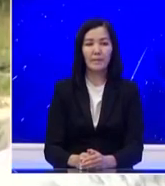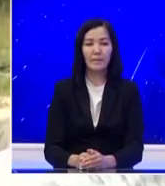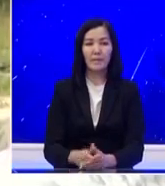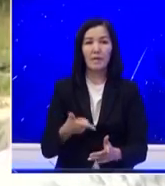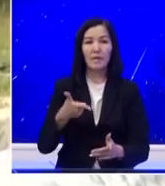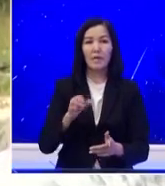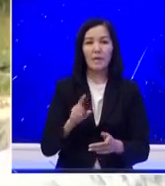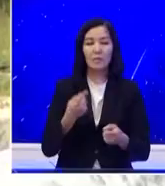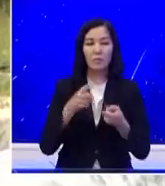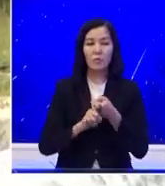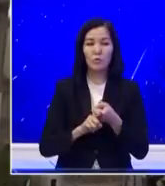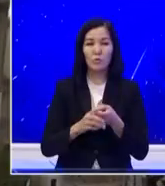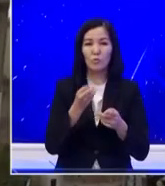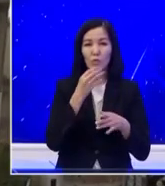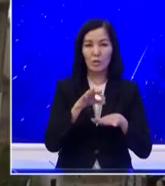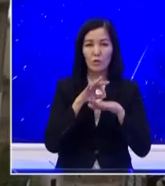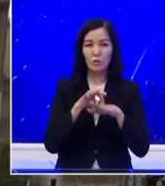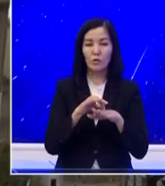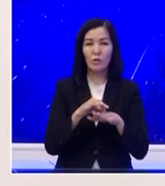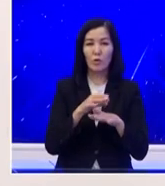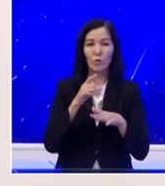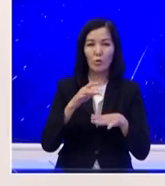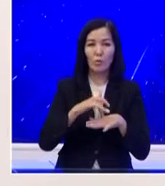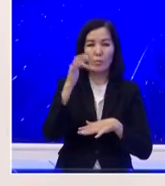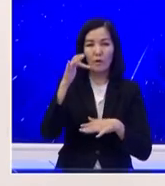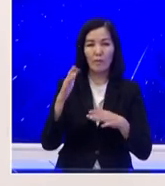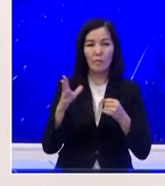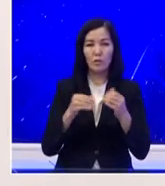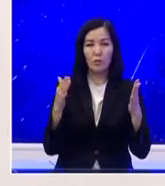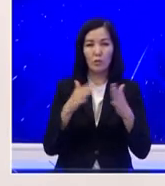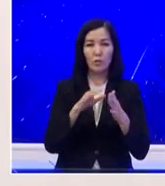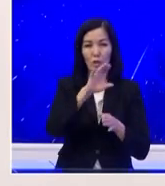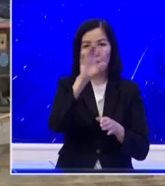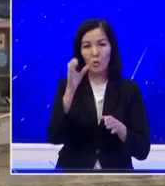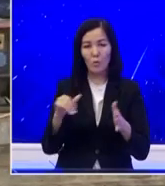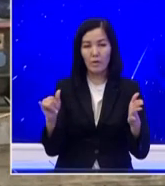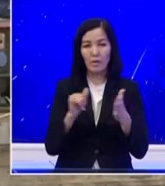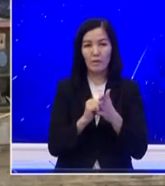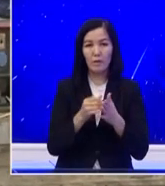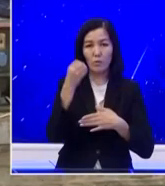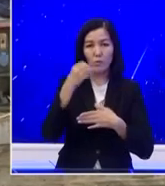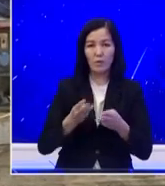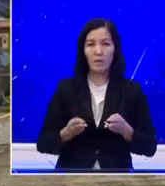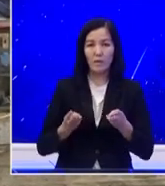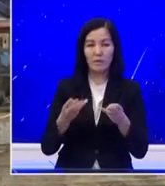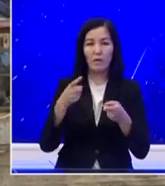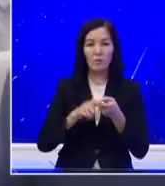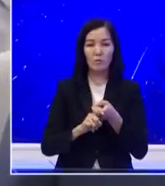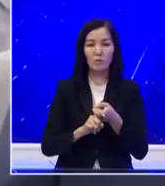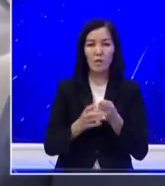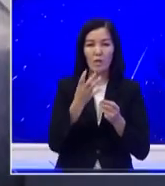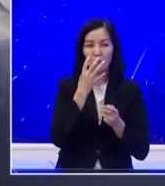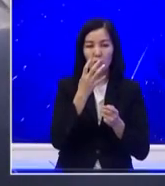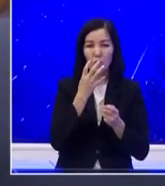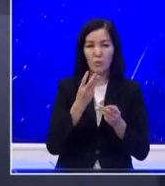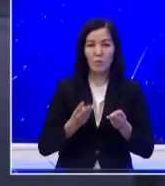Газдандыру Қапшағай қаласында қарқынды жүргізіліп жатыр. Көп қабатты жер үйлерге құбырлар тартылып, орталық қазандыққа қосылуда. Мынау Қапшағай жылу арнасы.